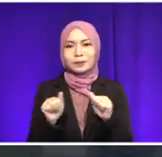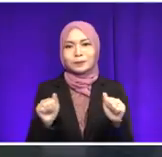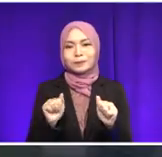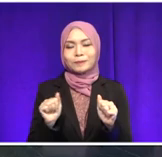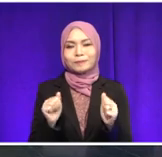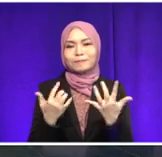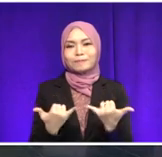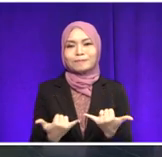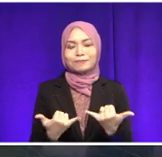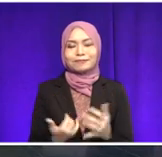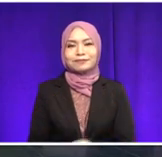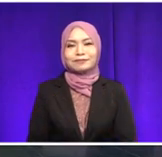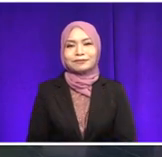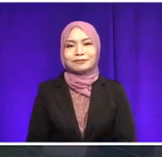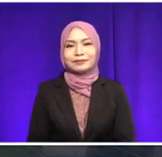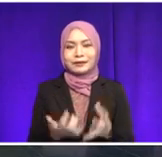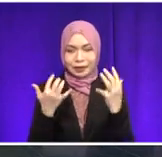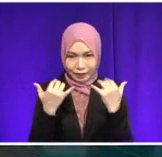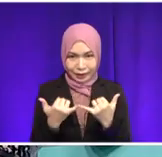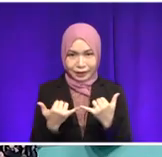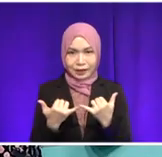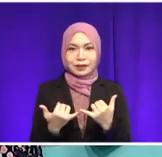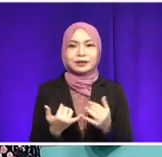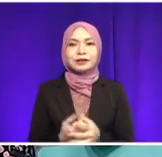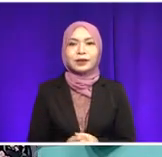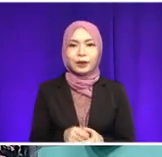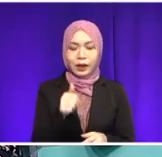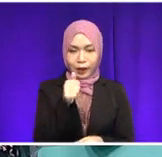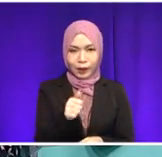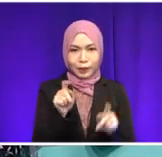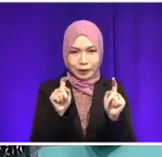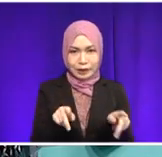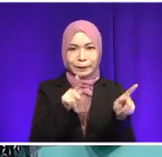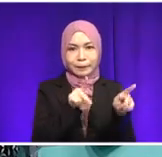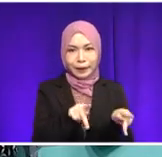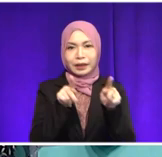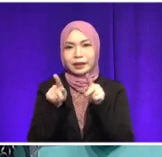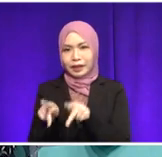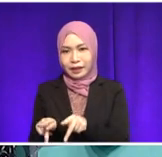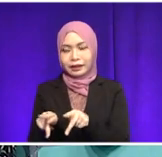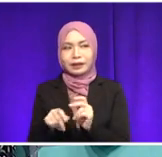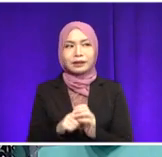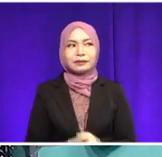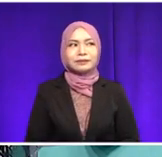kita perlu memindahkan persoalan tadi kan perlu dijawab